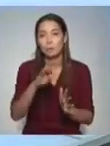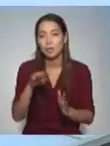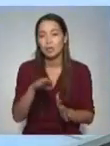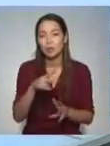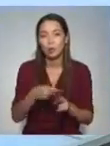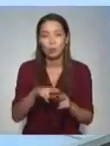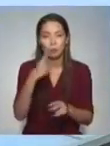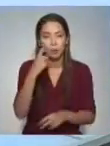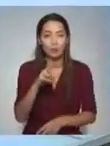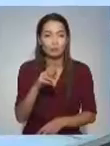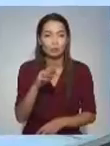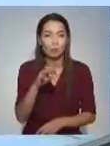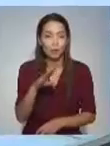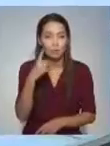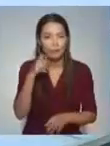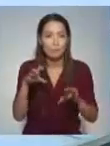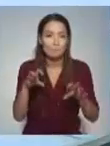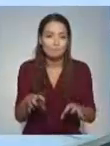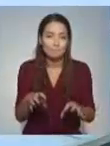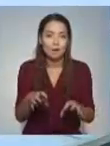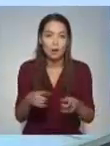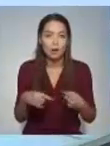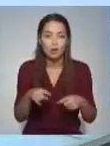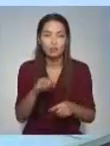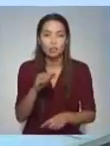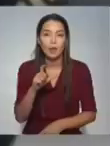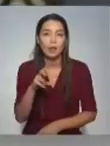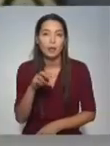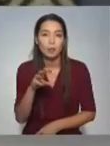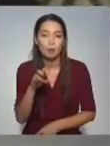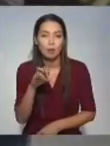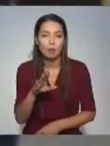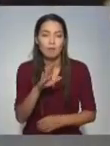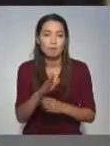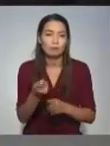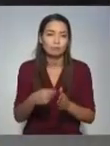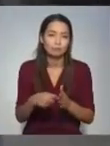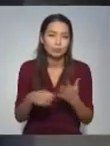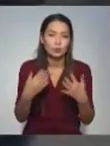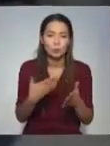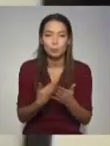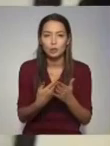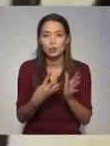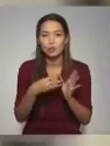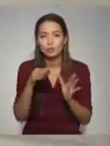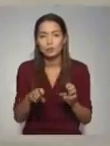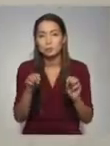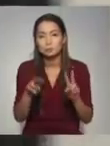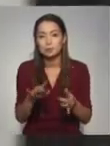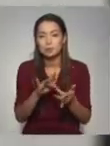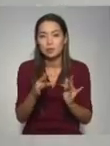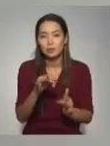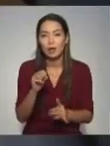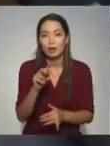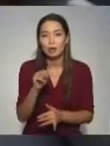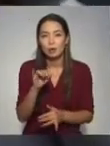кассу марта токаеву доложил председатель агентства по финмониторингу Жанат элиманов ведомство заблокировало почти 9 тысяч специальных сайтов и аккаунтов